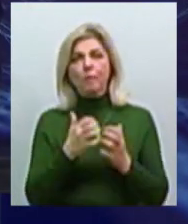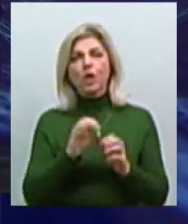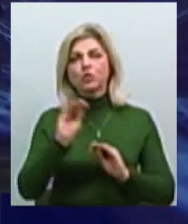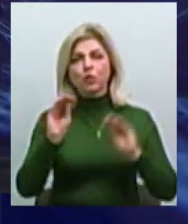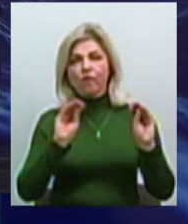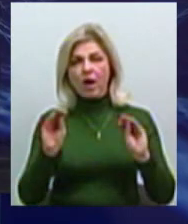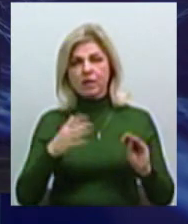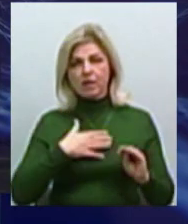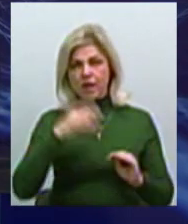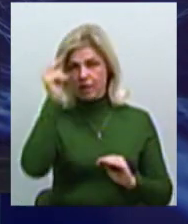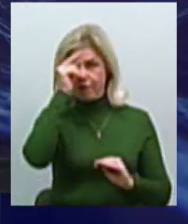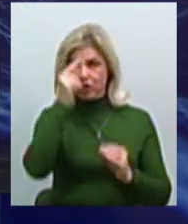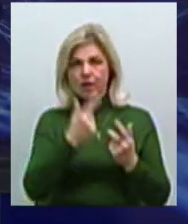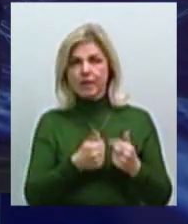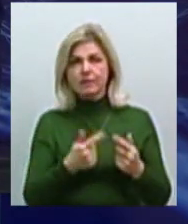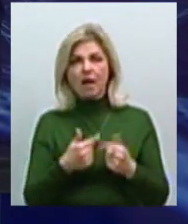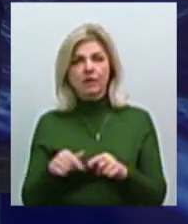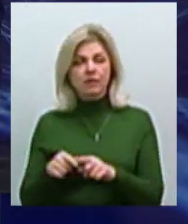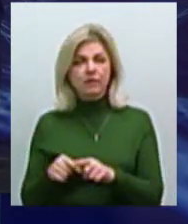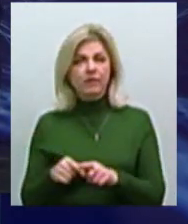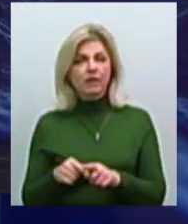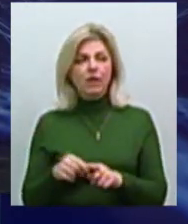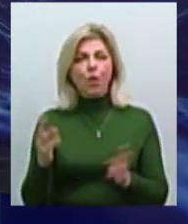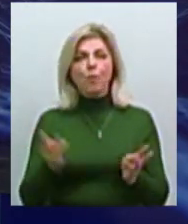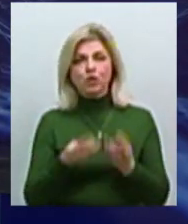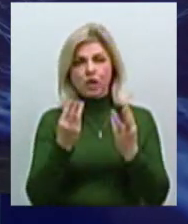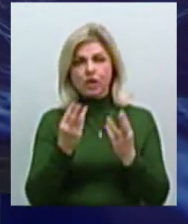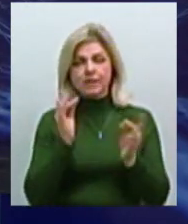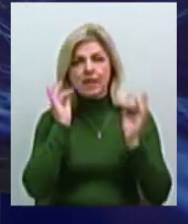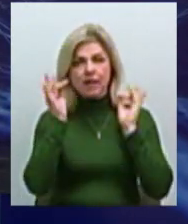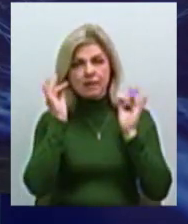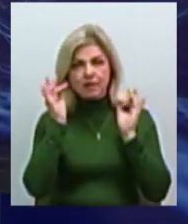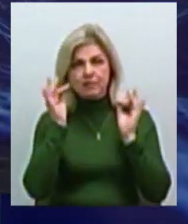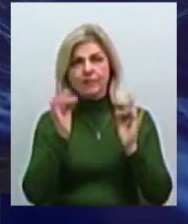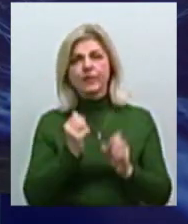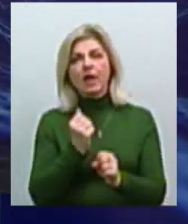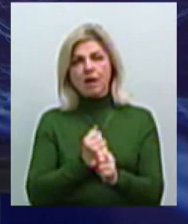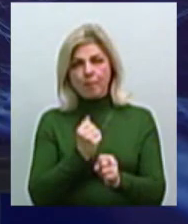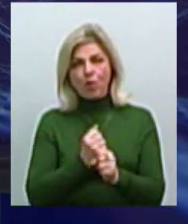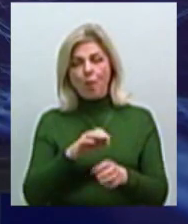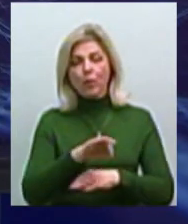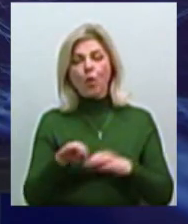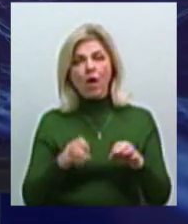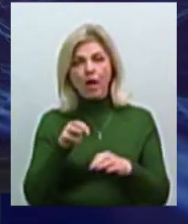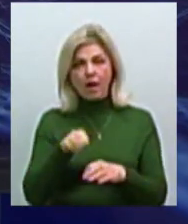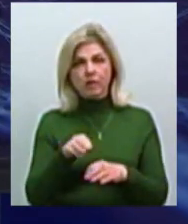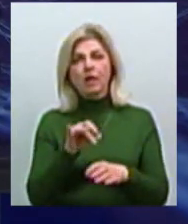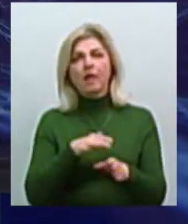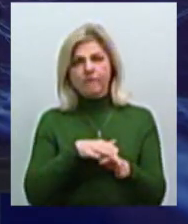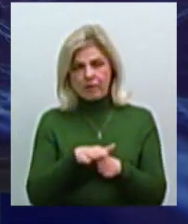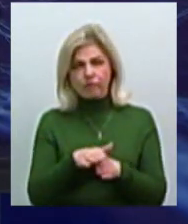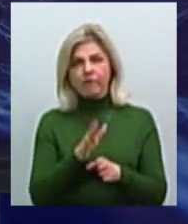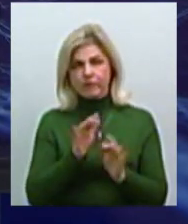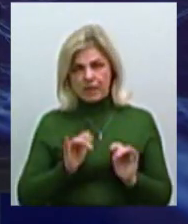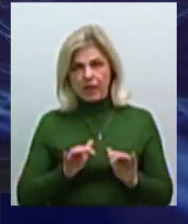наших навчальних закладів пожежною сигналізацією, тобто розроблені проекти і внедрено в дію